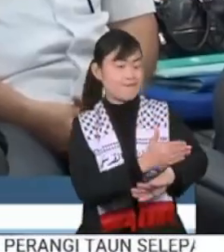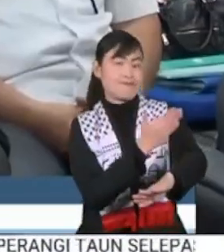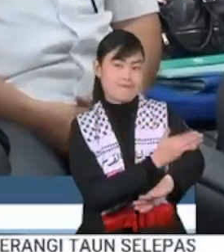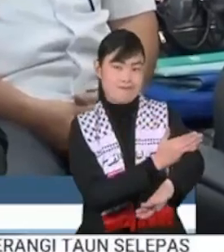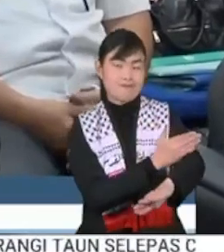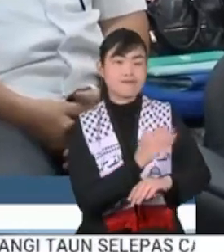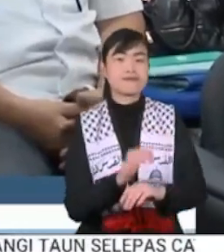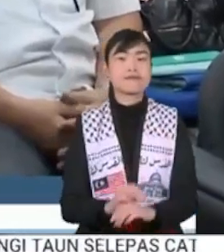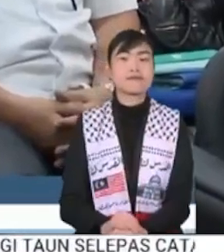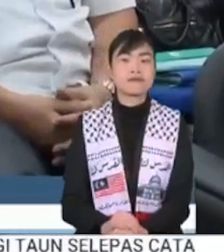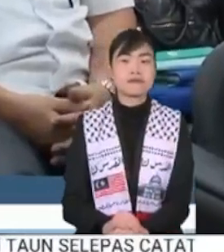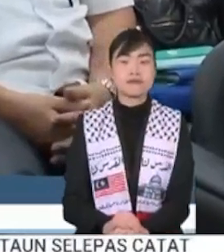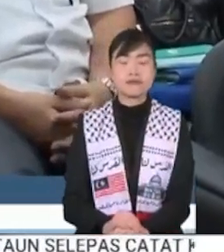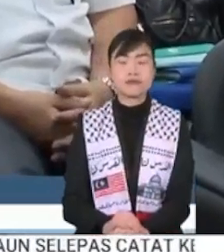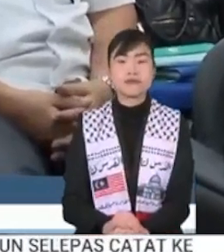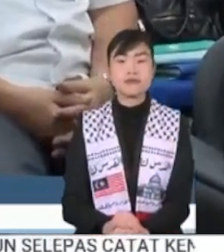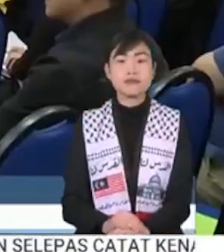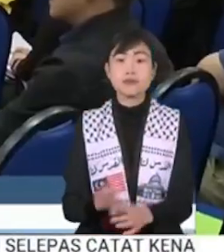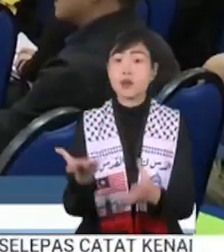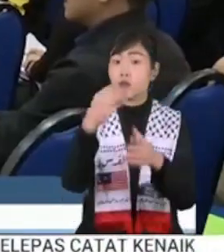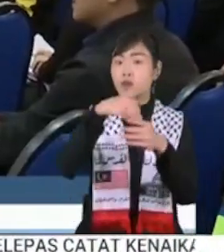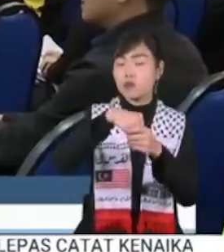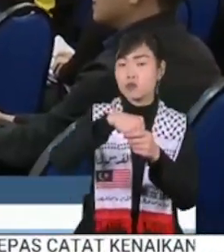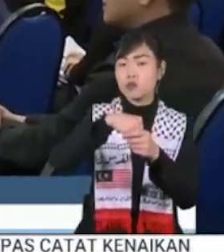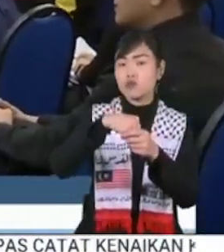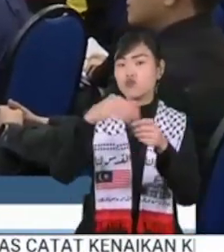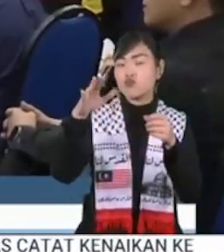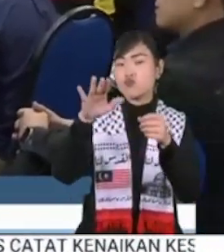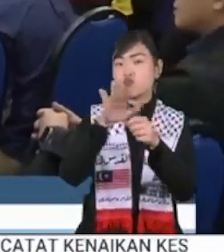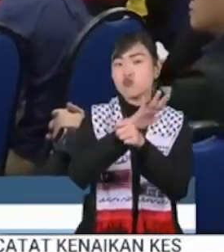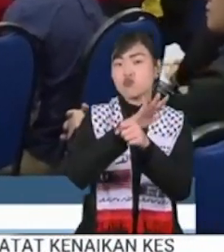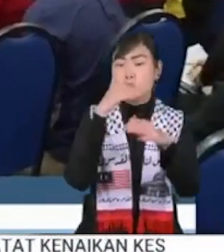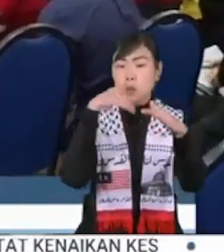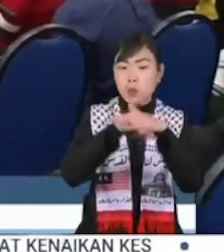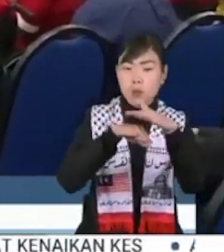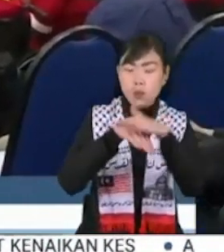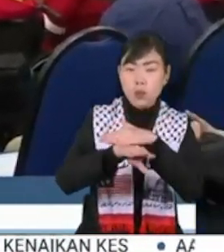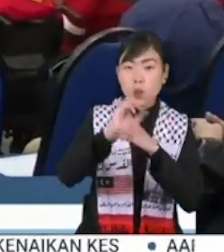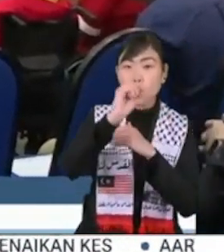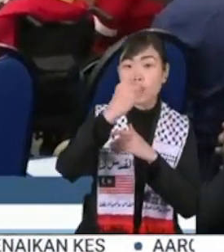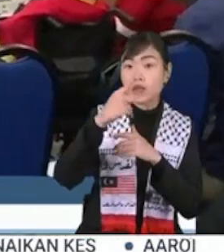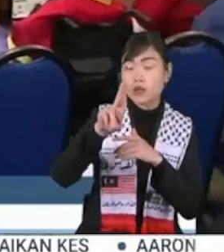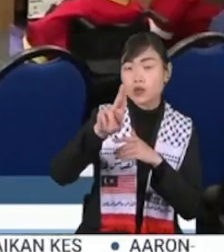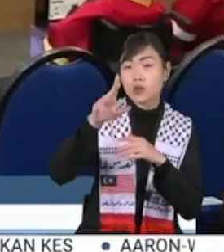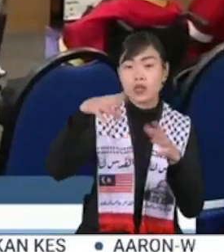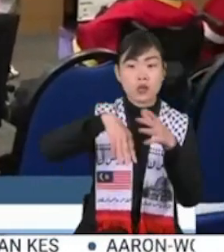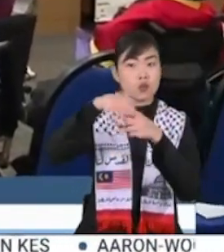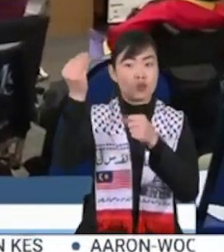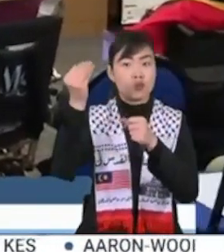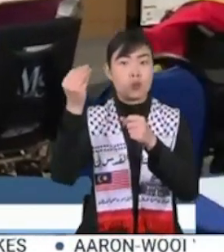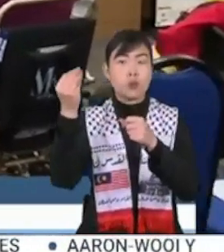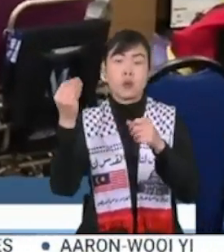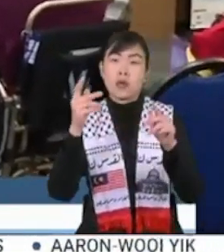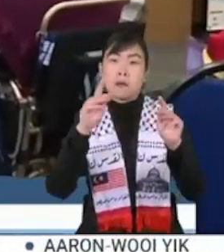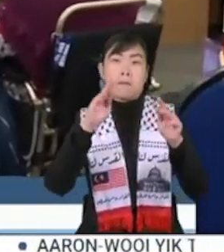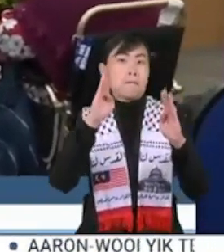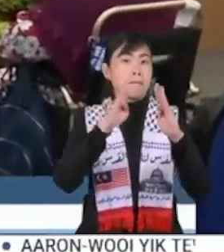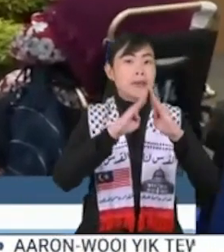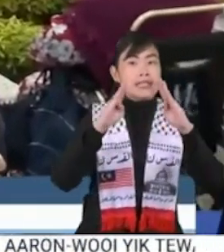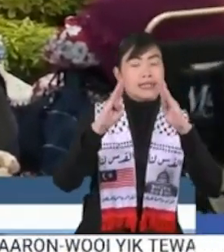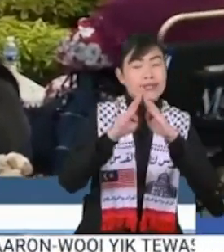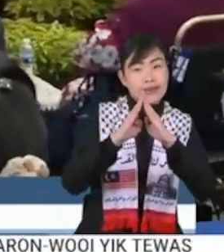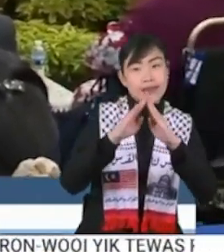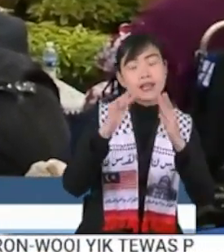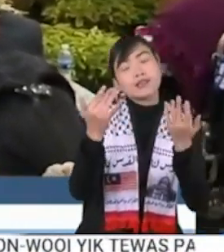aspek perlu dipertingkatkan ini termasuk memenuhi keperluan aksesibiliti golongan Oku di luar kawasan Bandar Raya seperti di